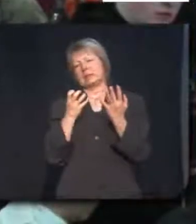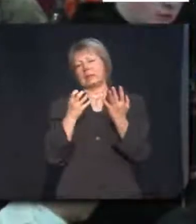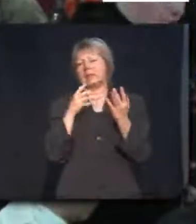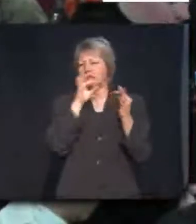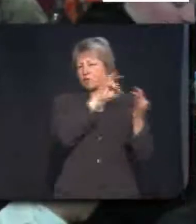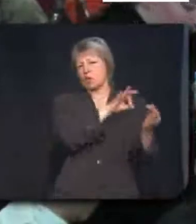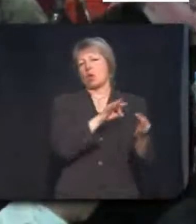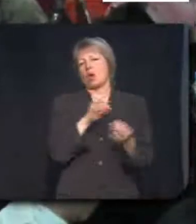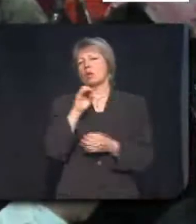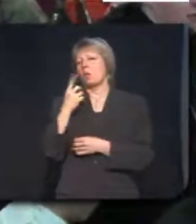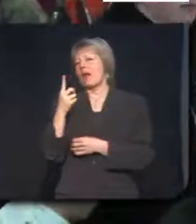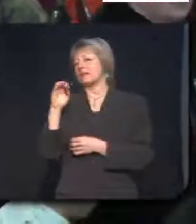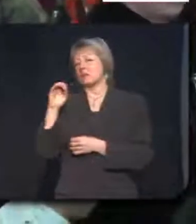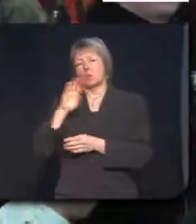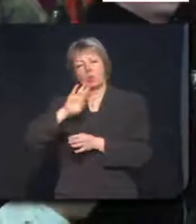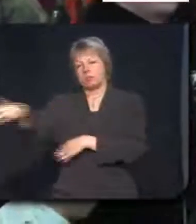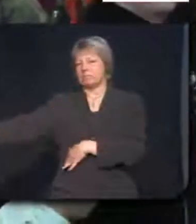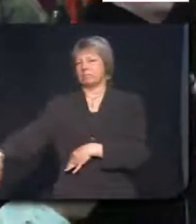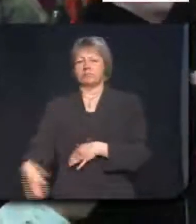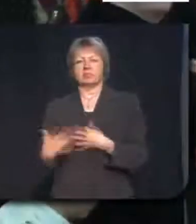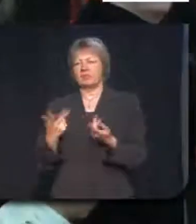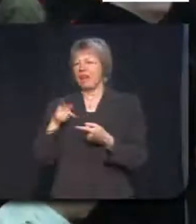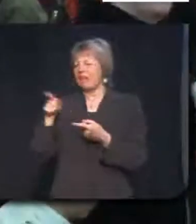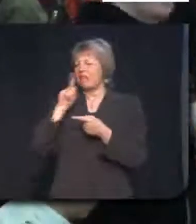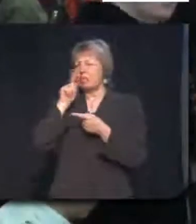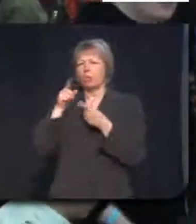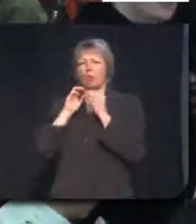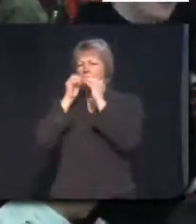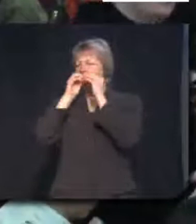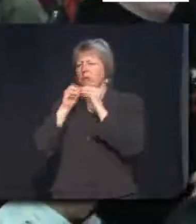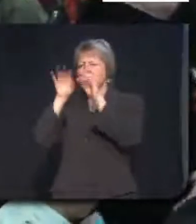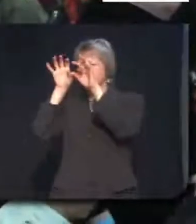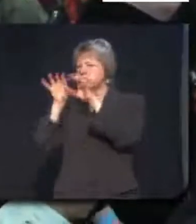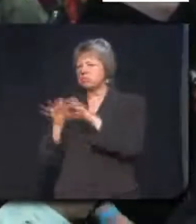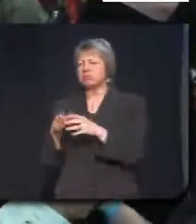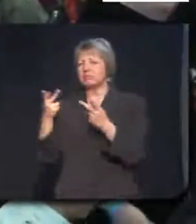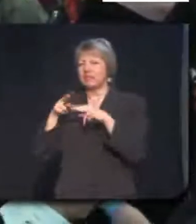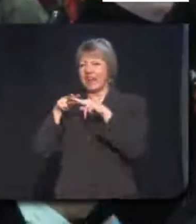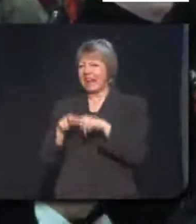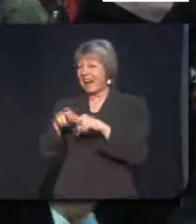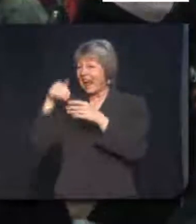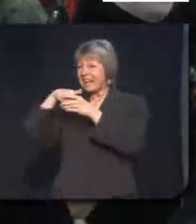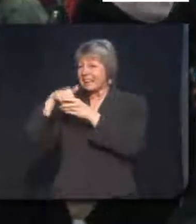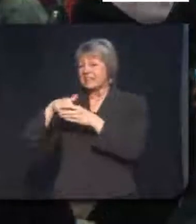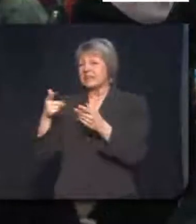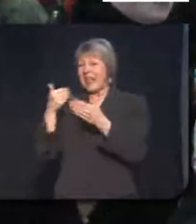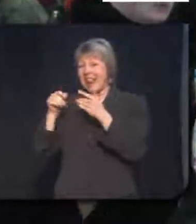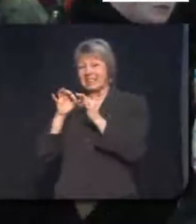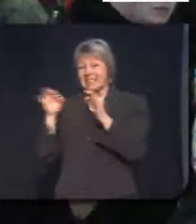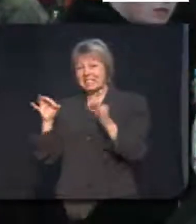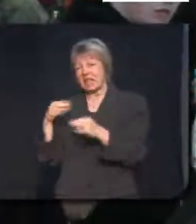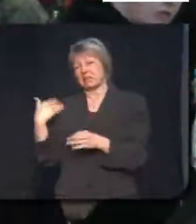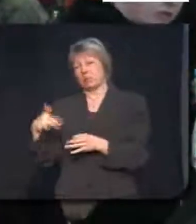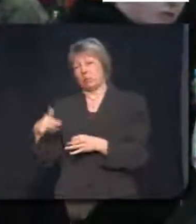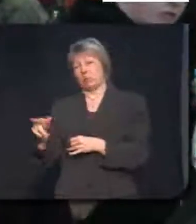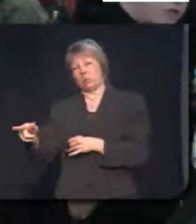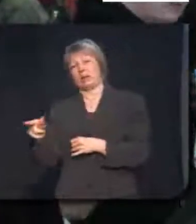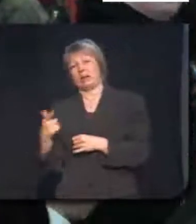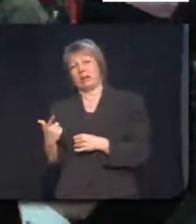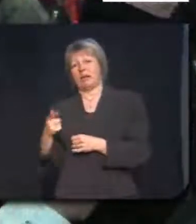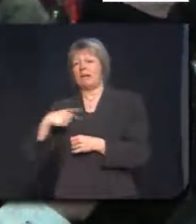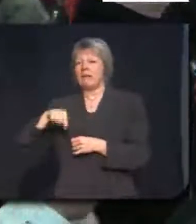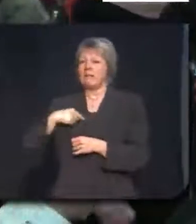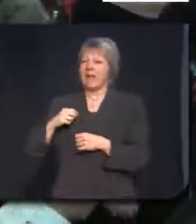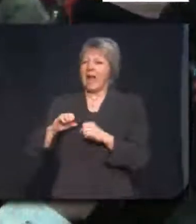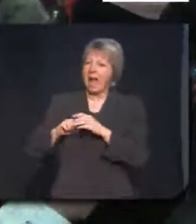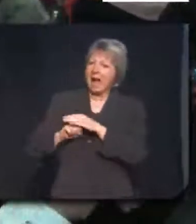er besteht fast nur ausgewobel und der Rest der Rest den Rest gibt ihm dann der letzte Satz der da lautet wir setzen uns dafür